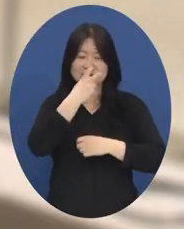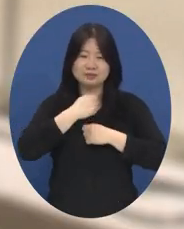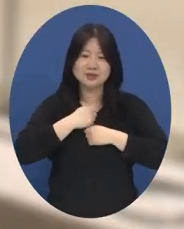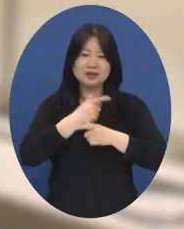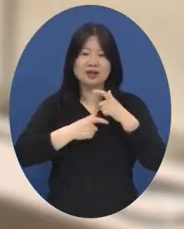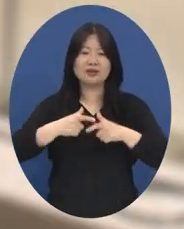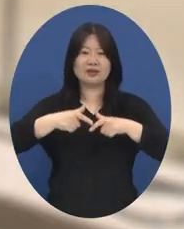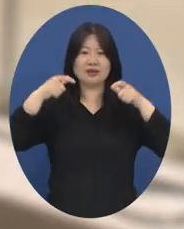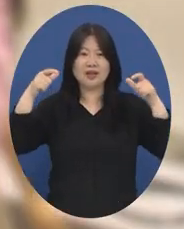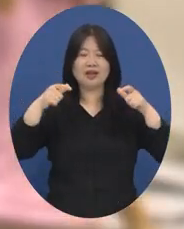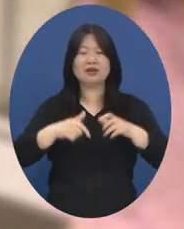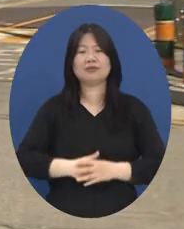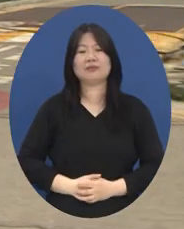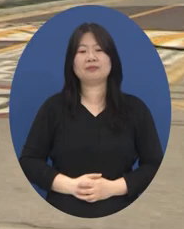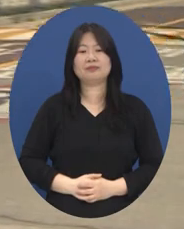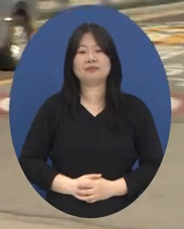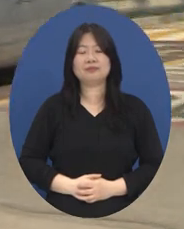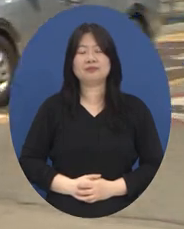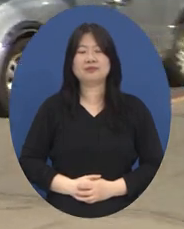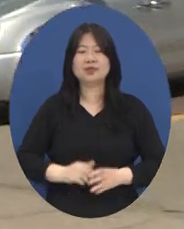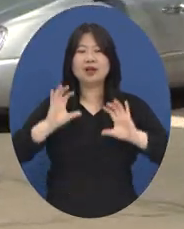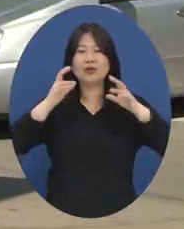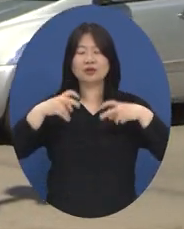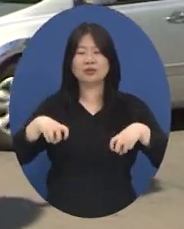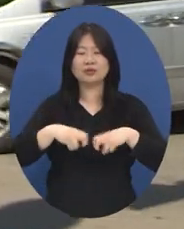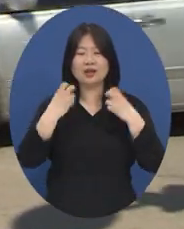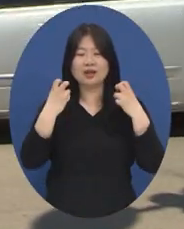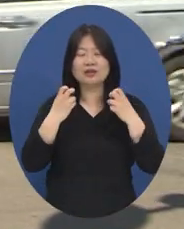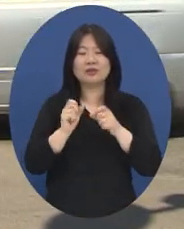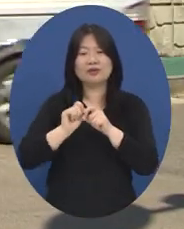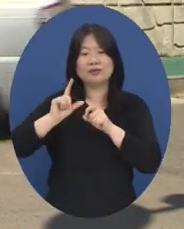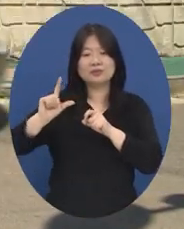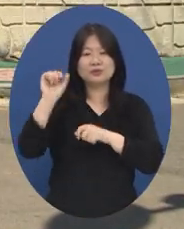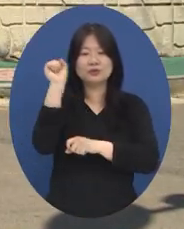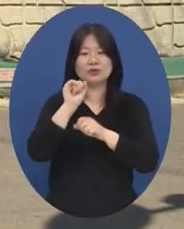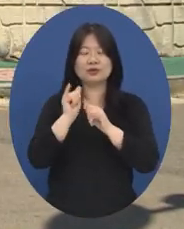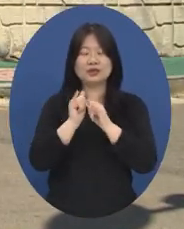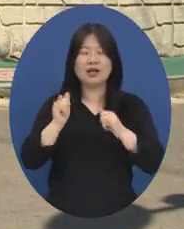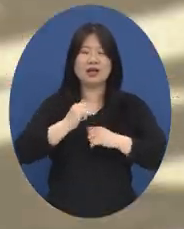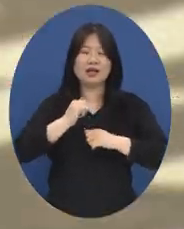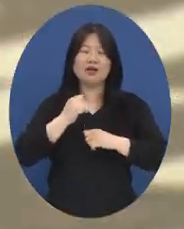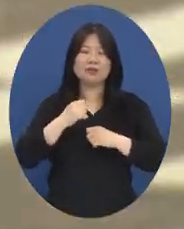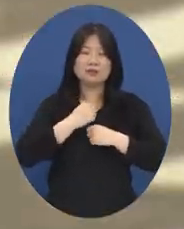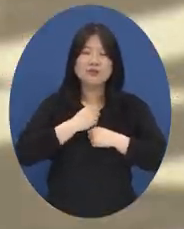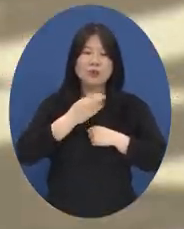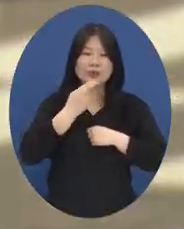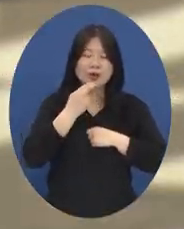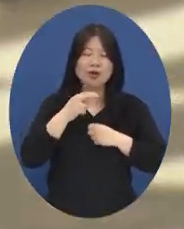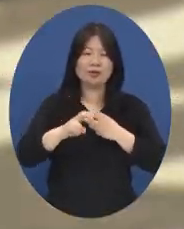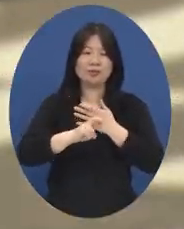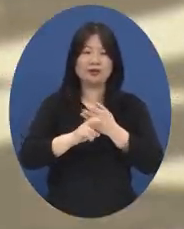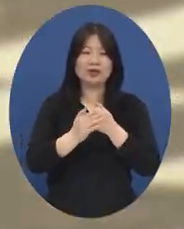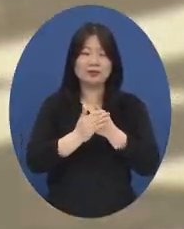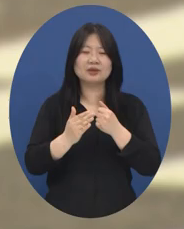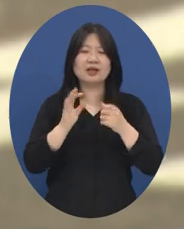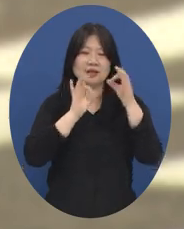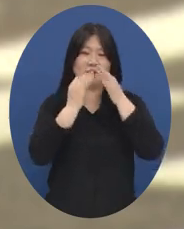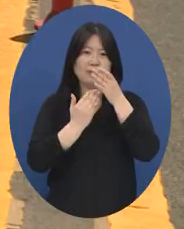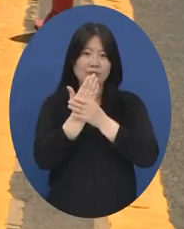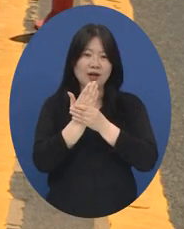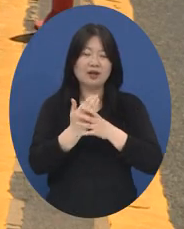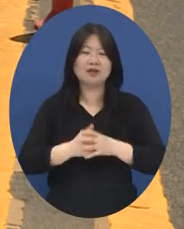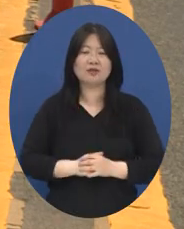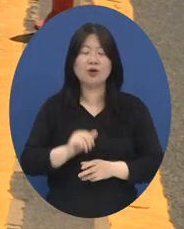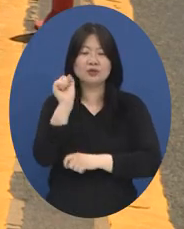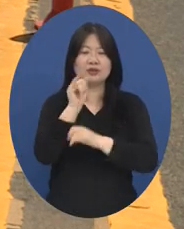정책도 내놨습니다 어린이 교통사고 대부분이 운전자 부주의 와 교통법규 위반으로 사고가 일어나는 만큼